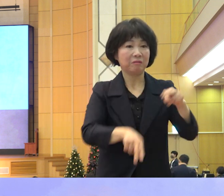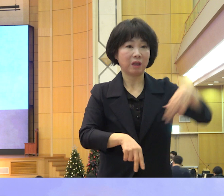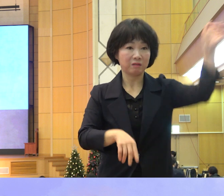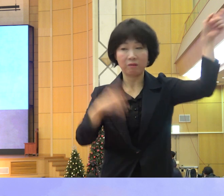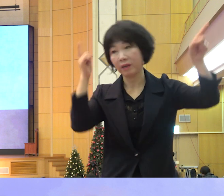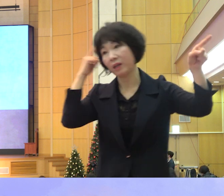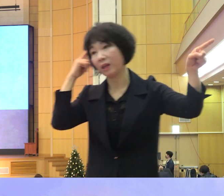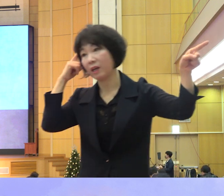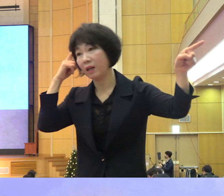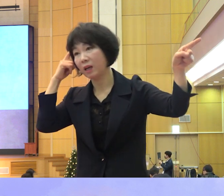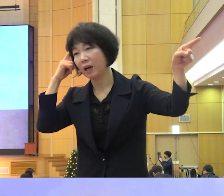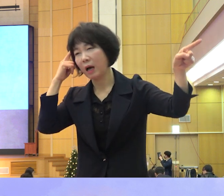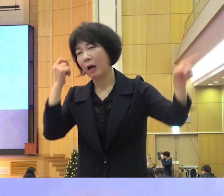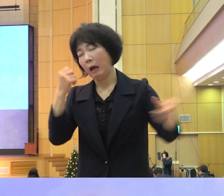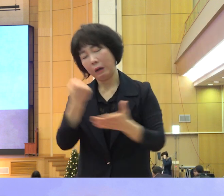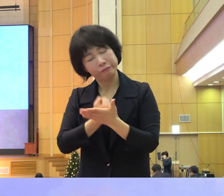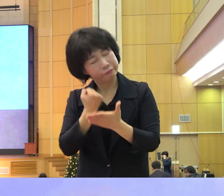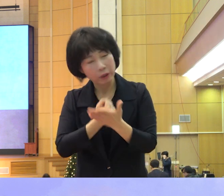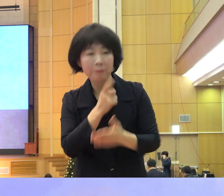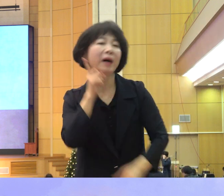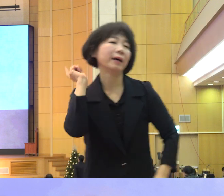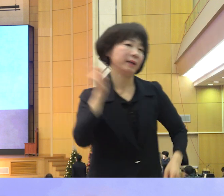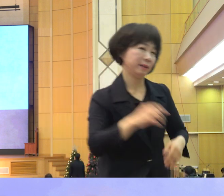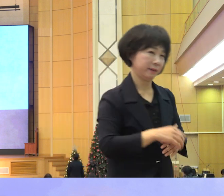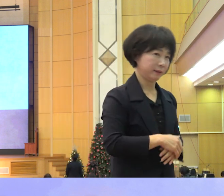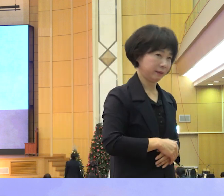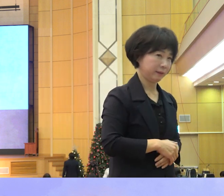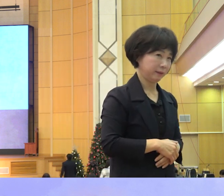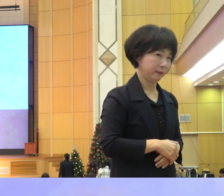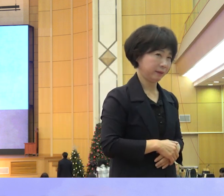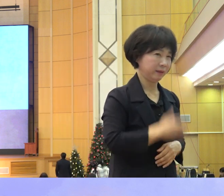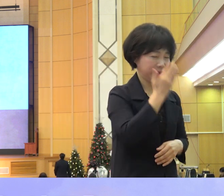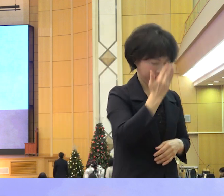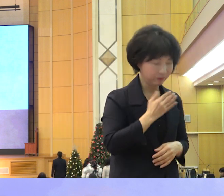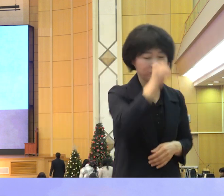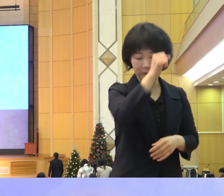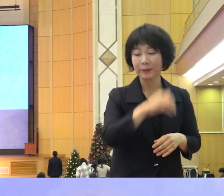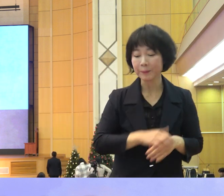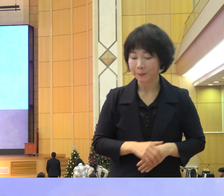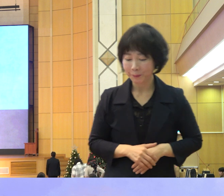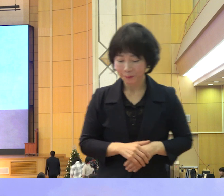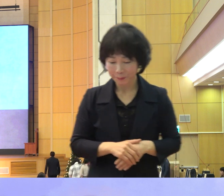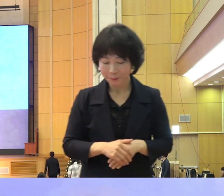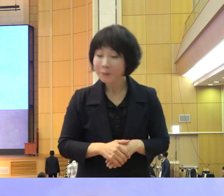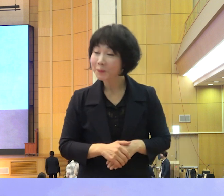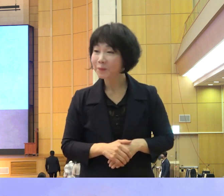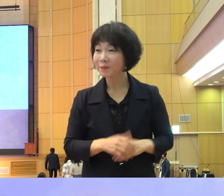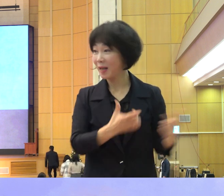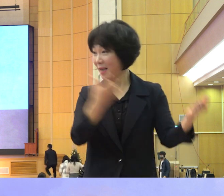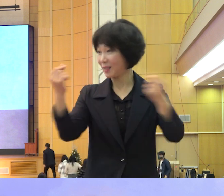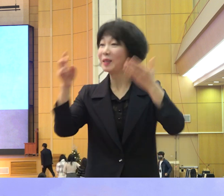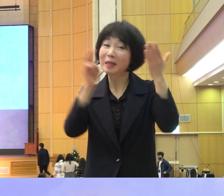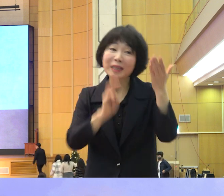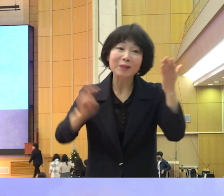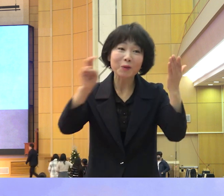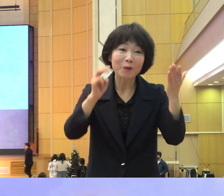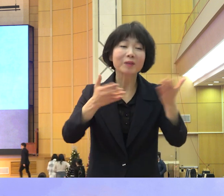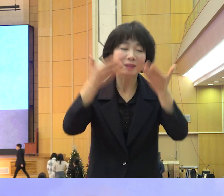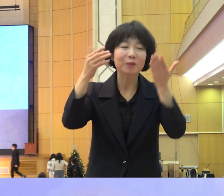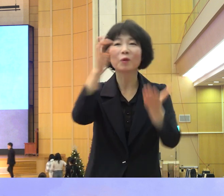그리고 찬송하면서 오늘부터는 찬송하면서 여러분 지금 예물 드리도록 하겠습니다. 예물